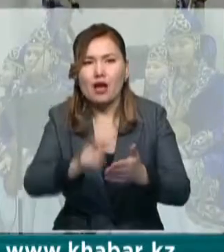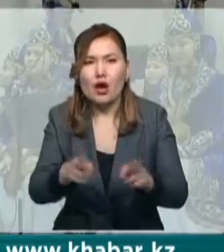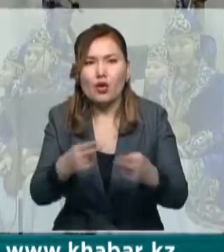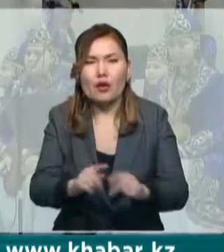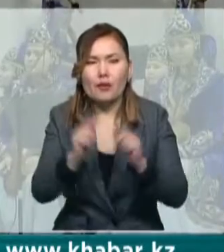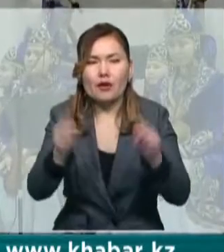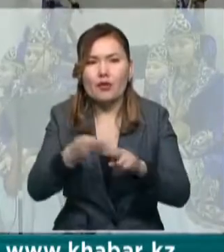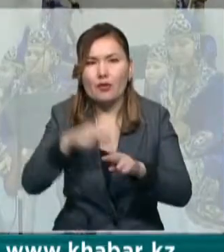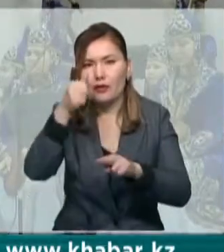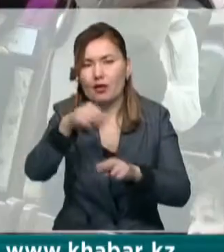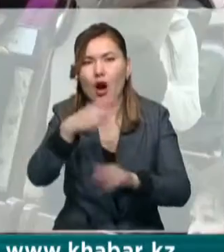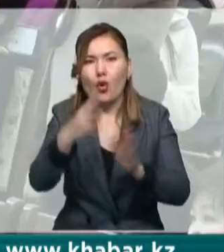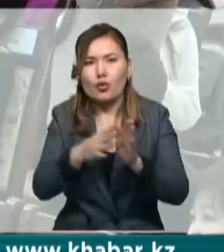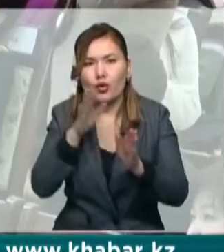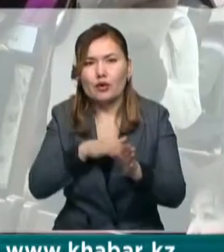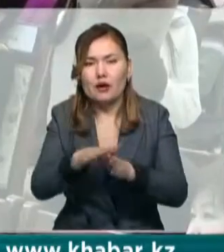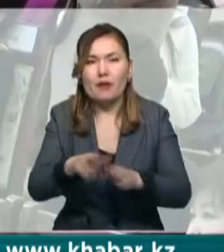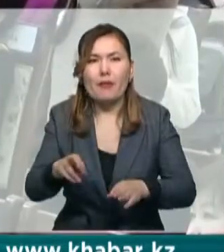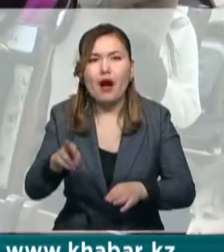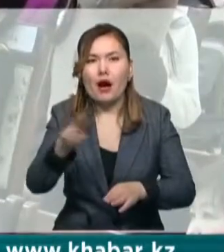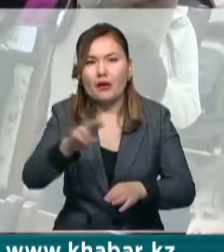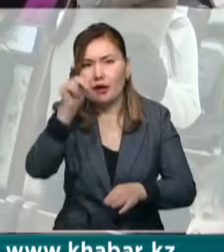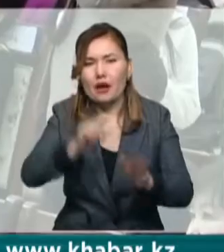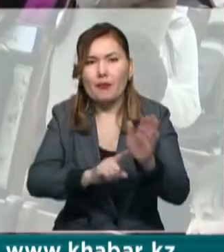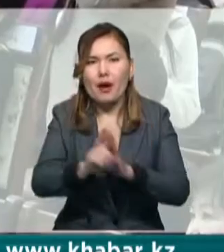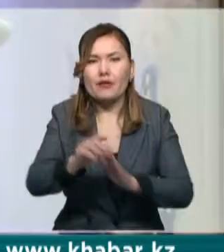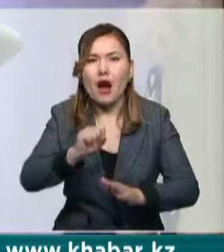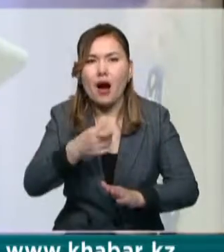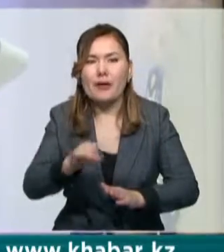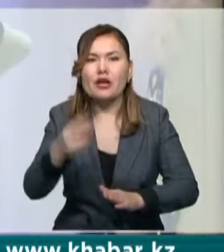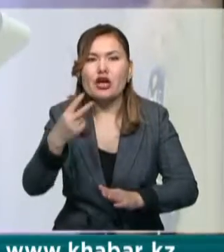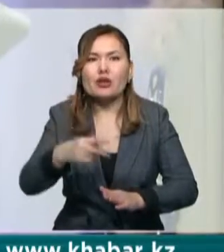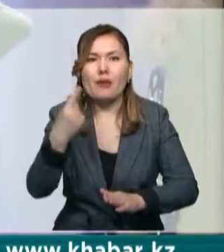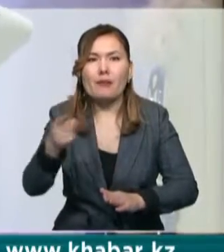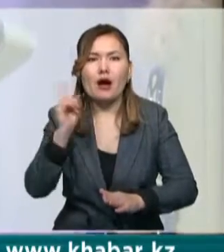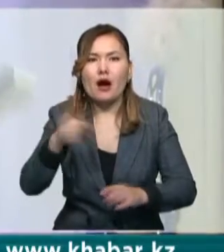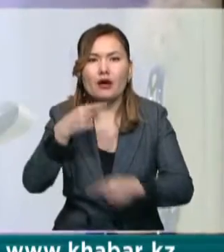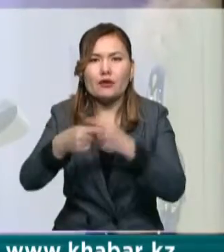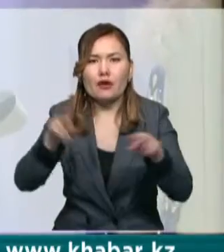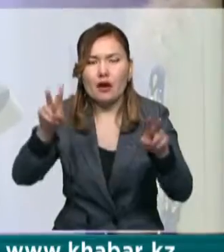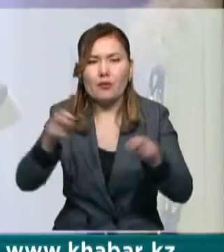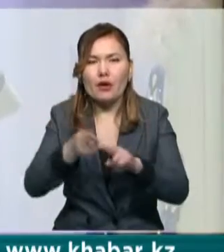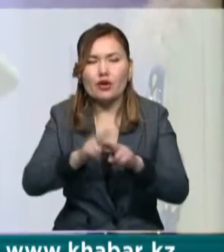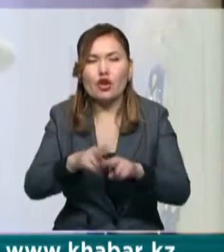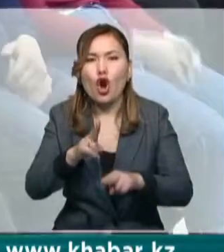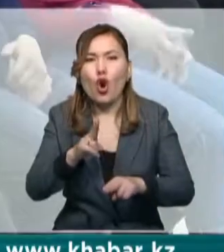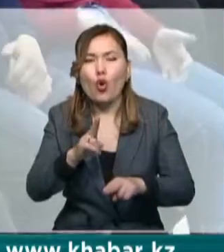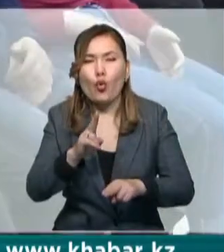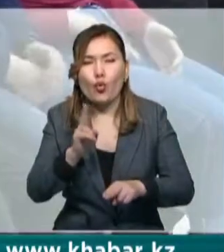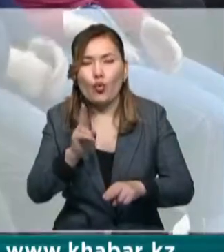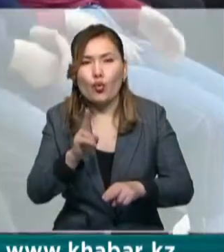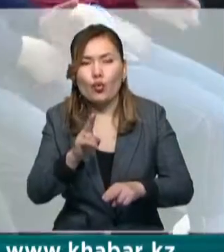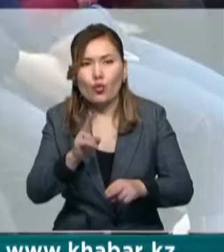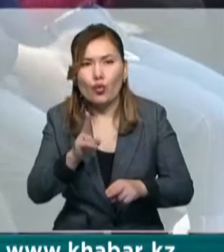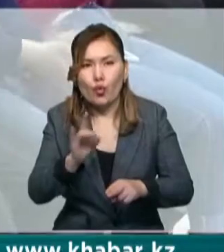биыл 19 жыл болды. Биыл қаңтар айынан бастап Абай және 21-ші ғасыр деген тақырыпта оқу курсы да басталды.